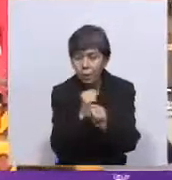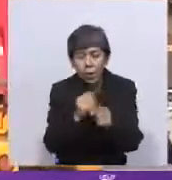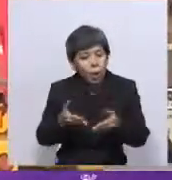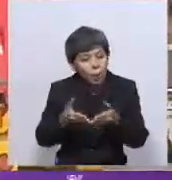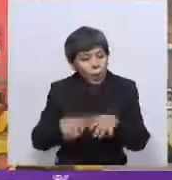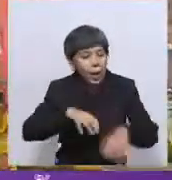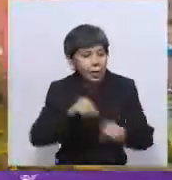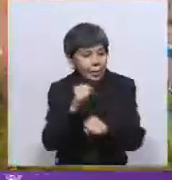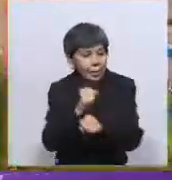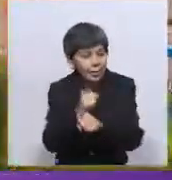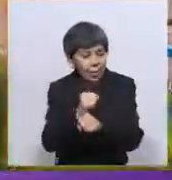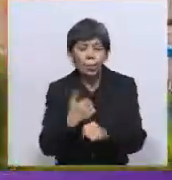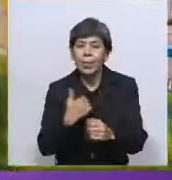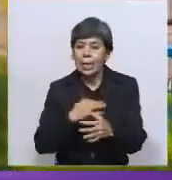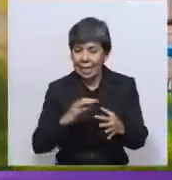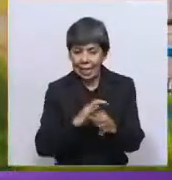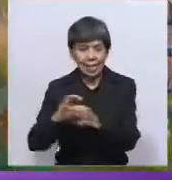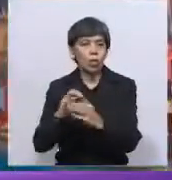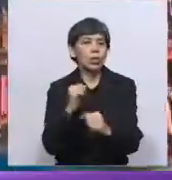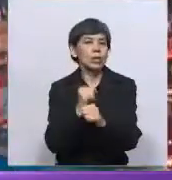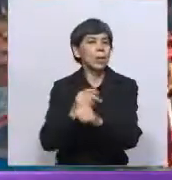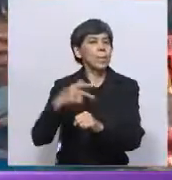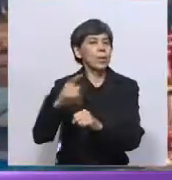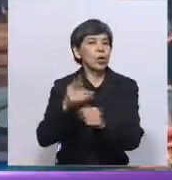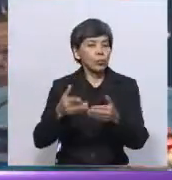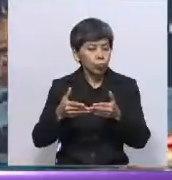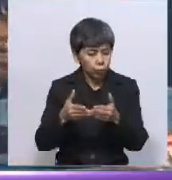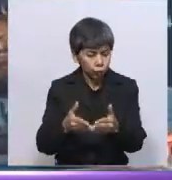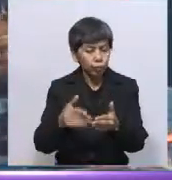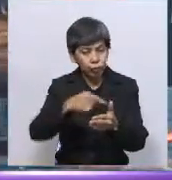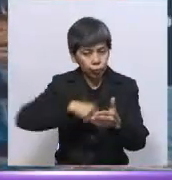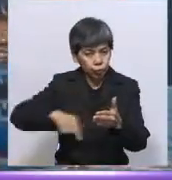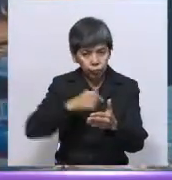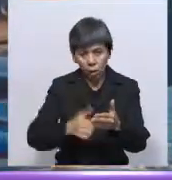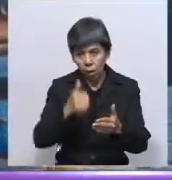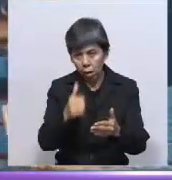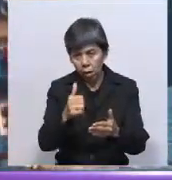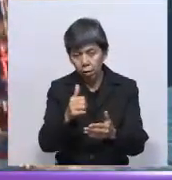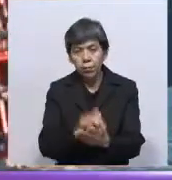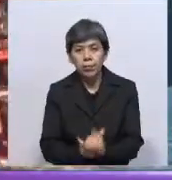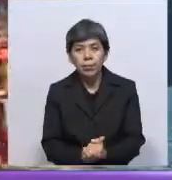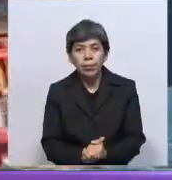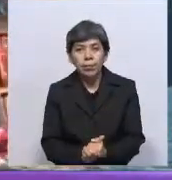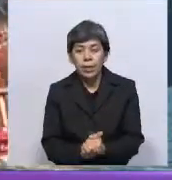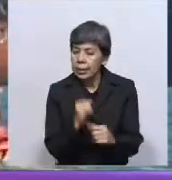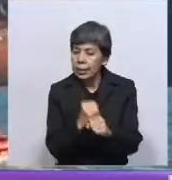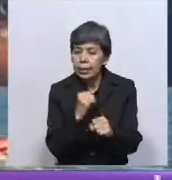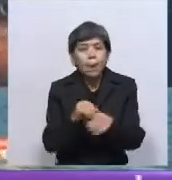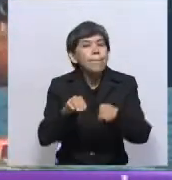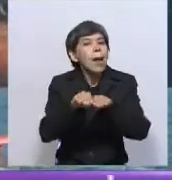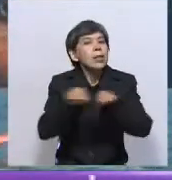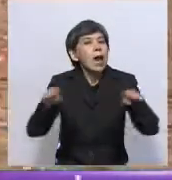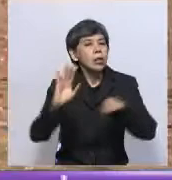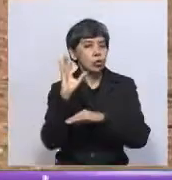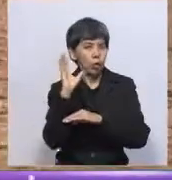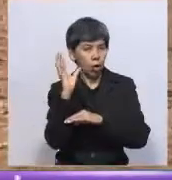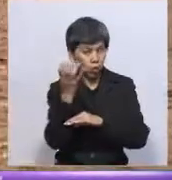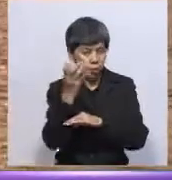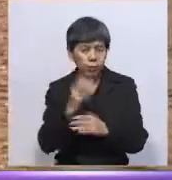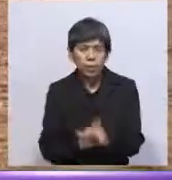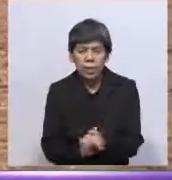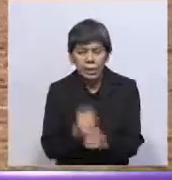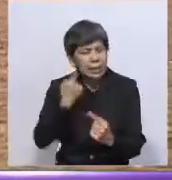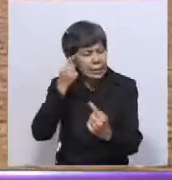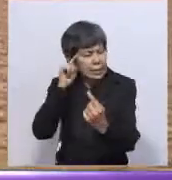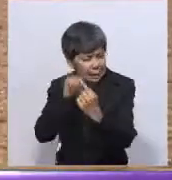การดำเนินงานที่จะเอื้อต่อประโยชน์การขนส่งสินค้าอย่างมีประสิทธิภาพและเป็นมาตรฐานสากลโด